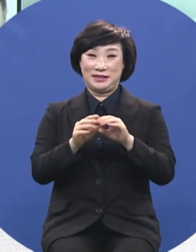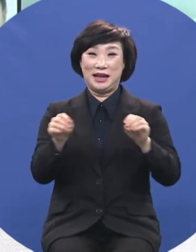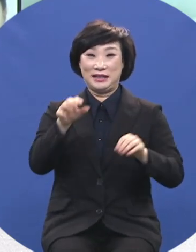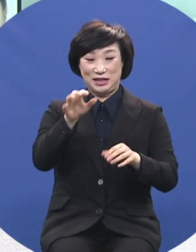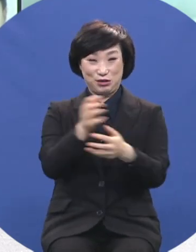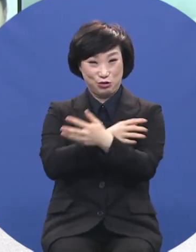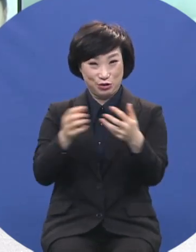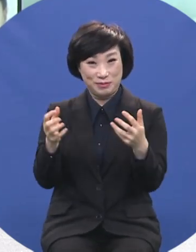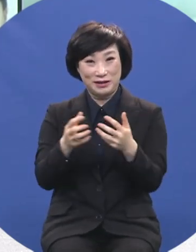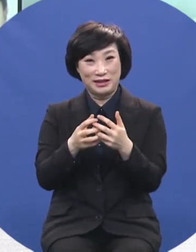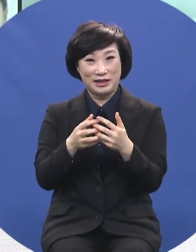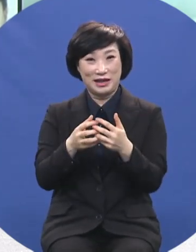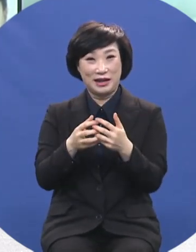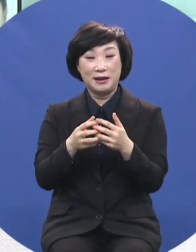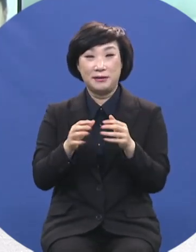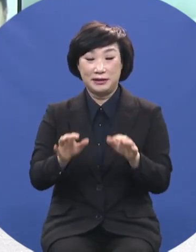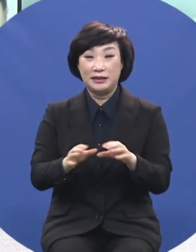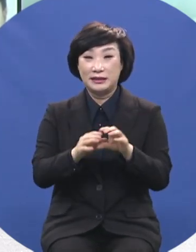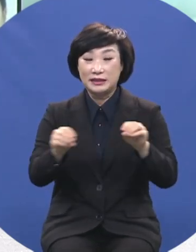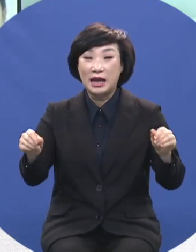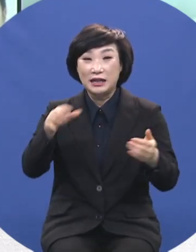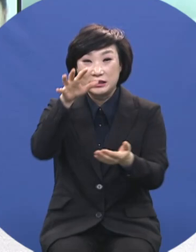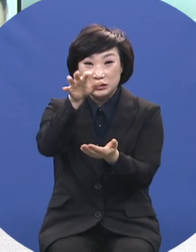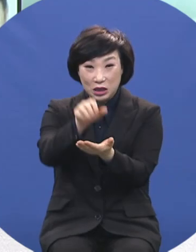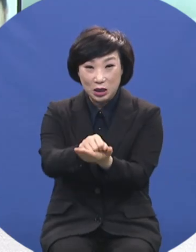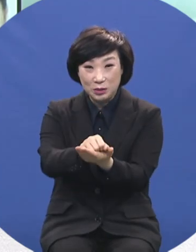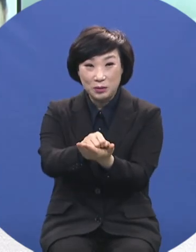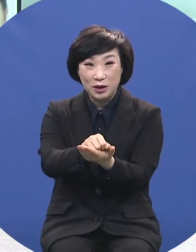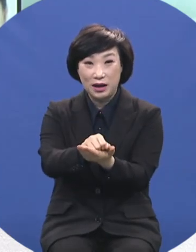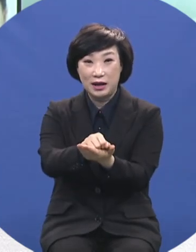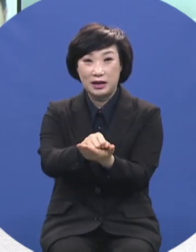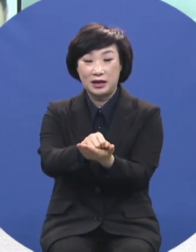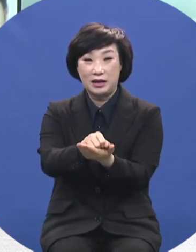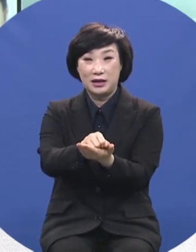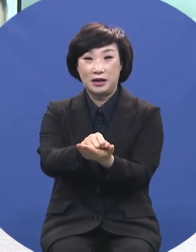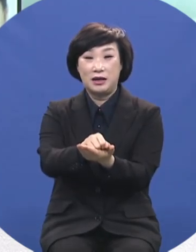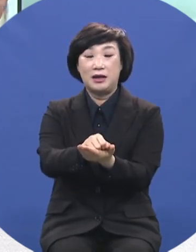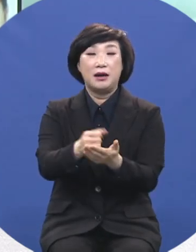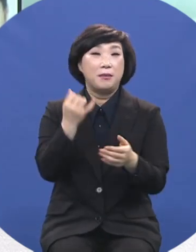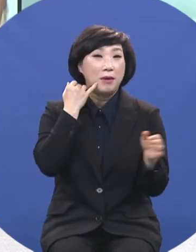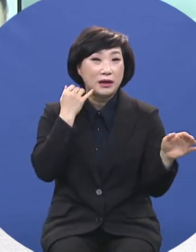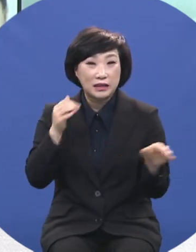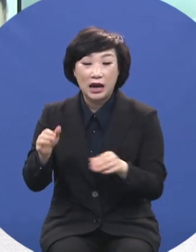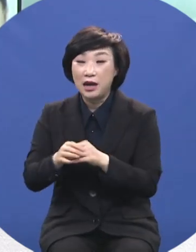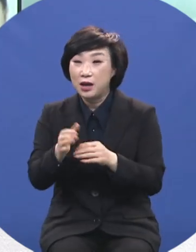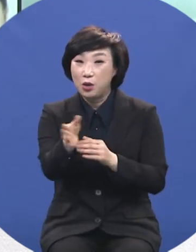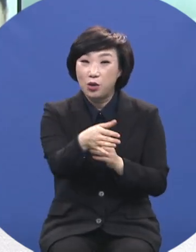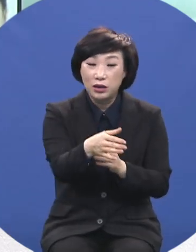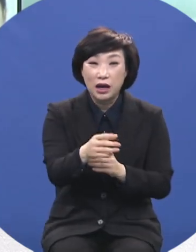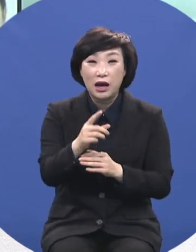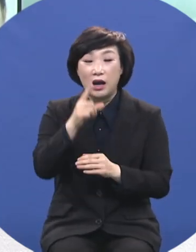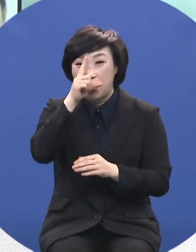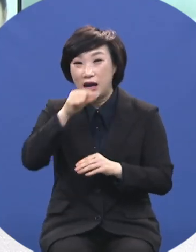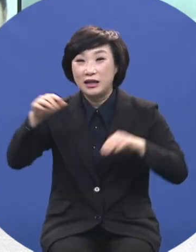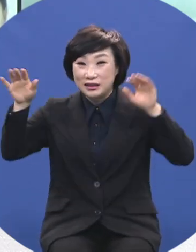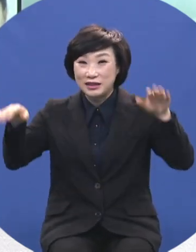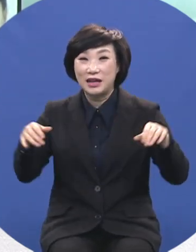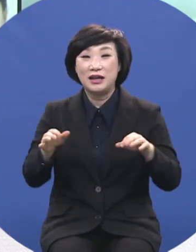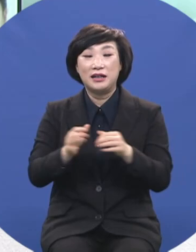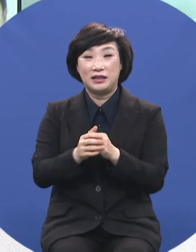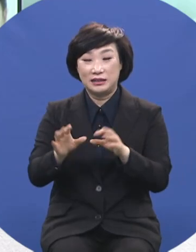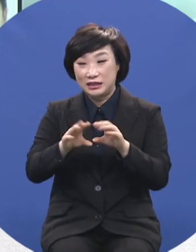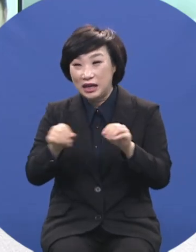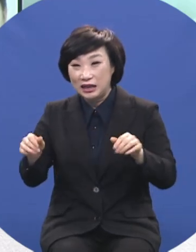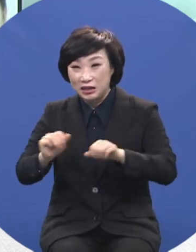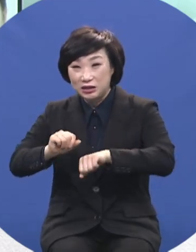땅에 충만하라. 땅을 정복하라. 바다의 고기와 공중의 새와 땅에 움직이는